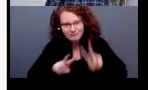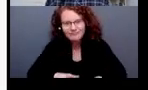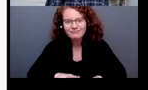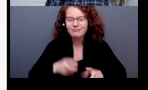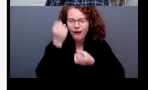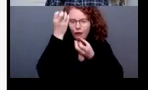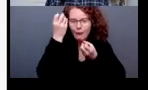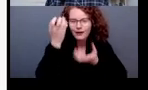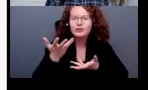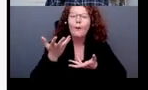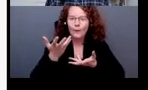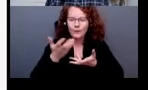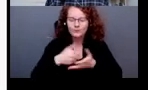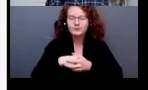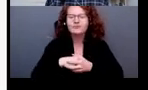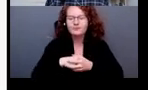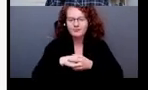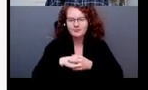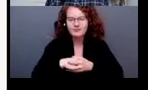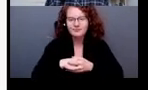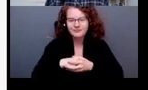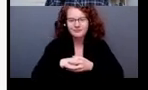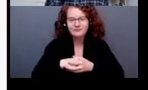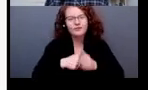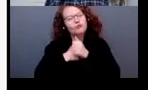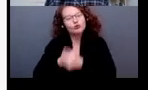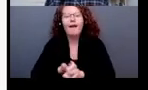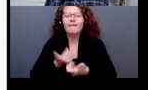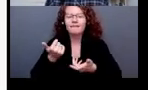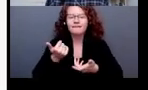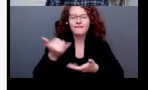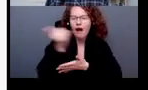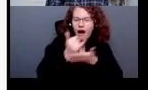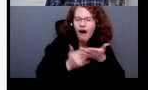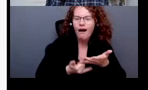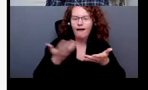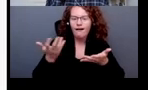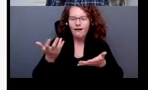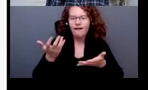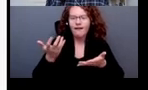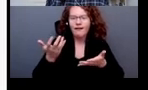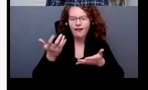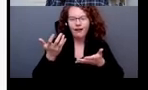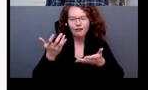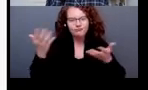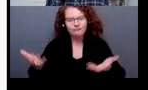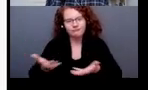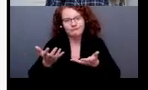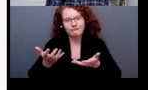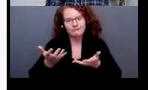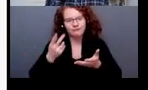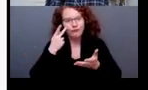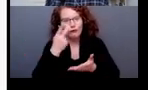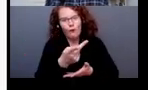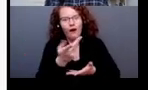mentionné, le fait de se faire accepter était une manière de les retravailler, de les revaloriser pour saisir en